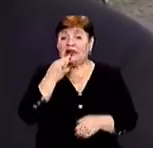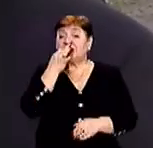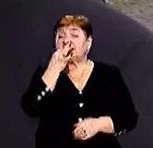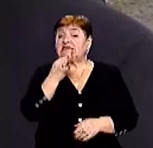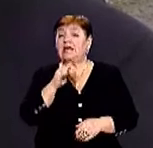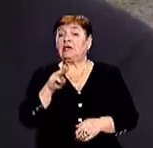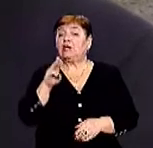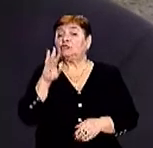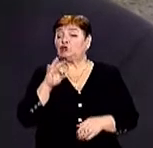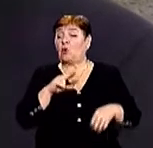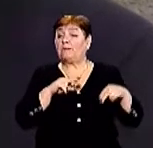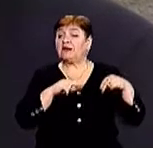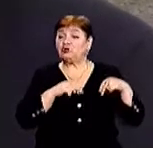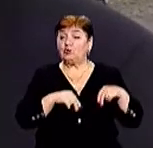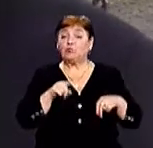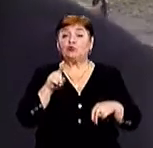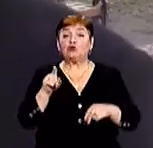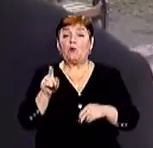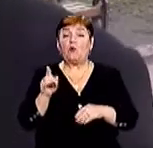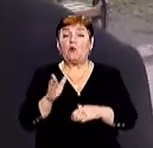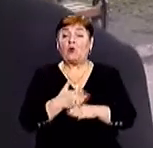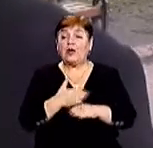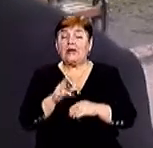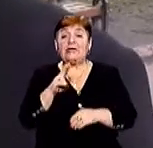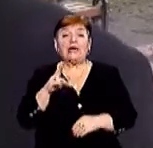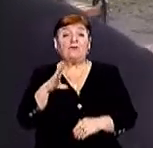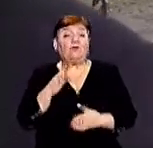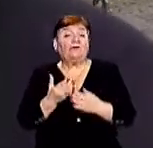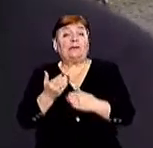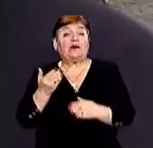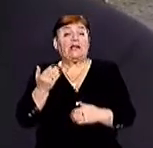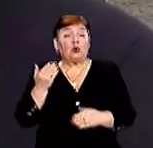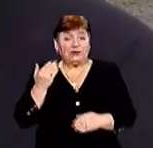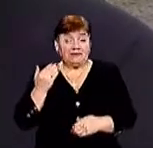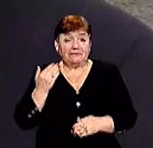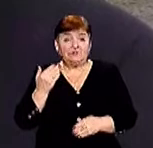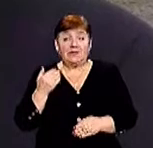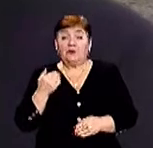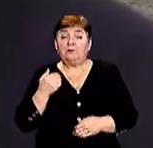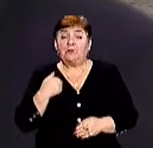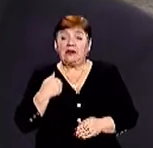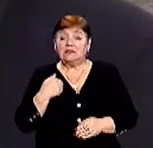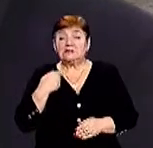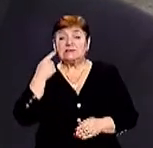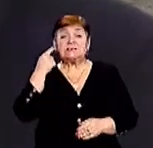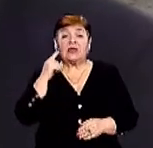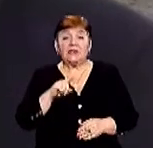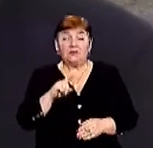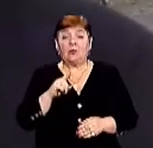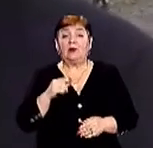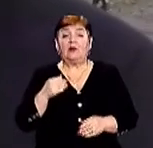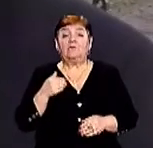вони працюють по цьому розбою, який відбувався напередодні. Ми мало знаємо, ми не